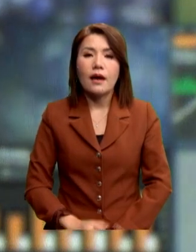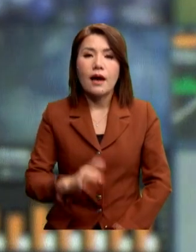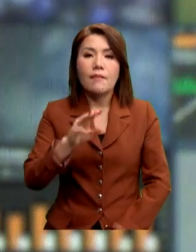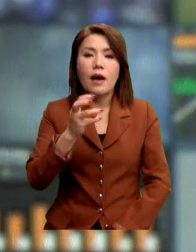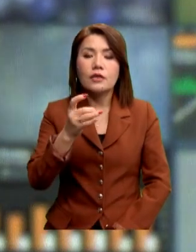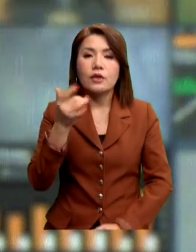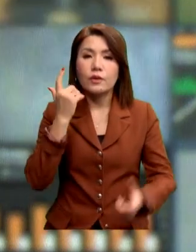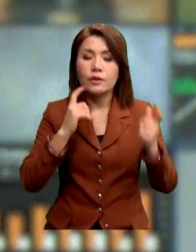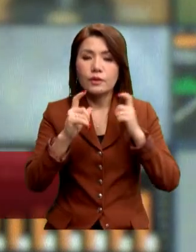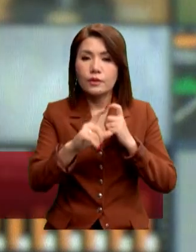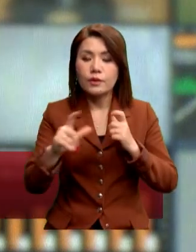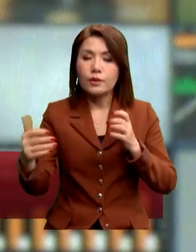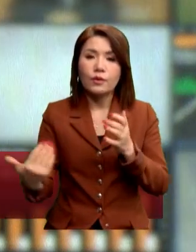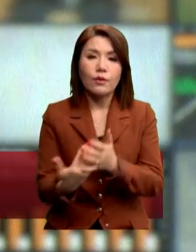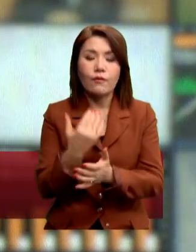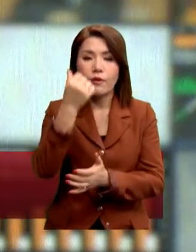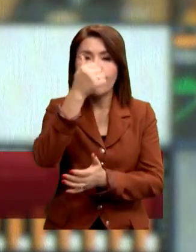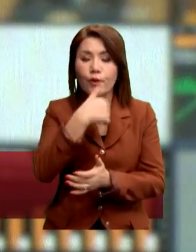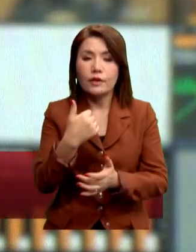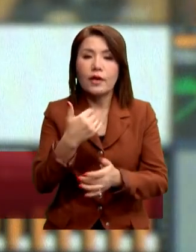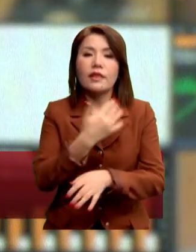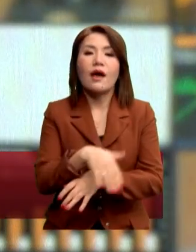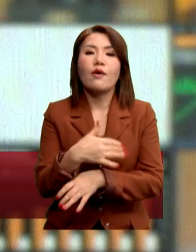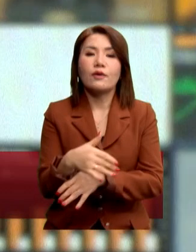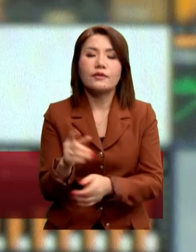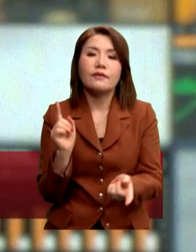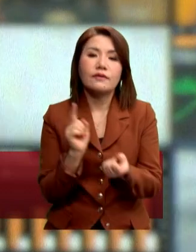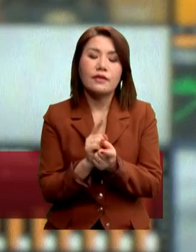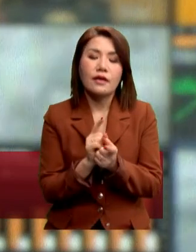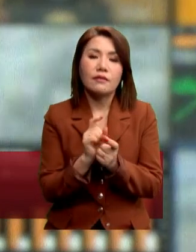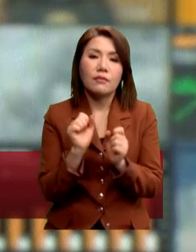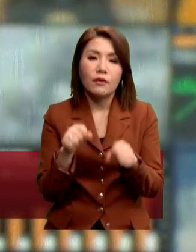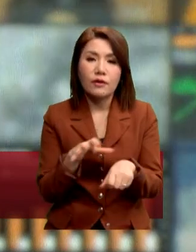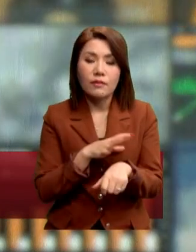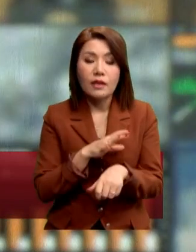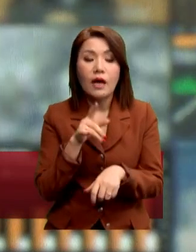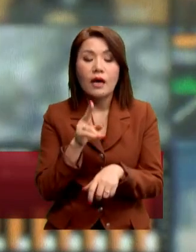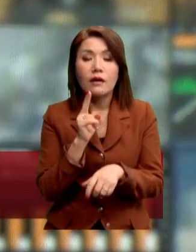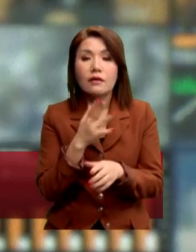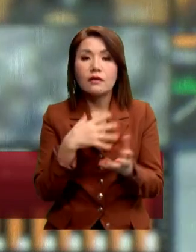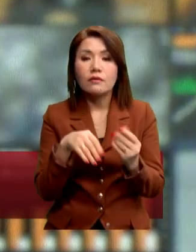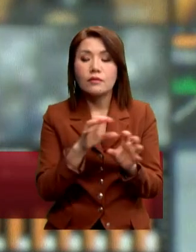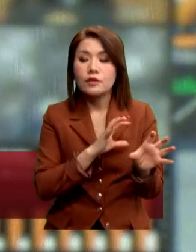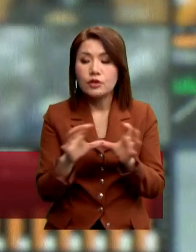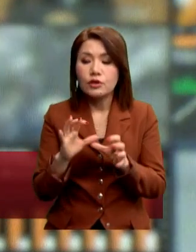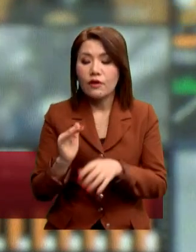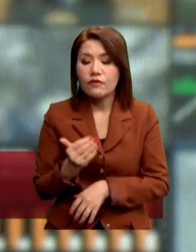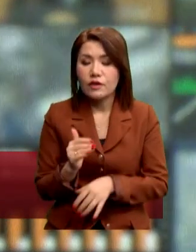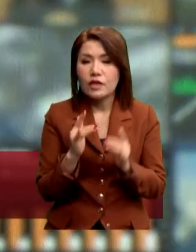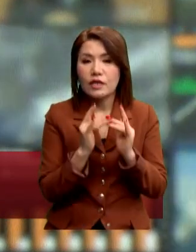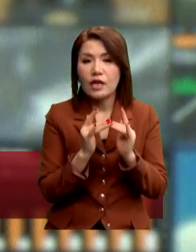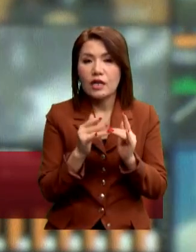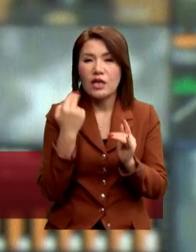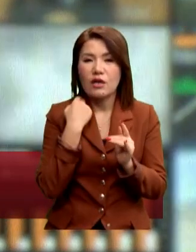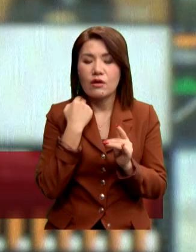Маңғыстаулық студенттер жаңа жылды далада қарсы алуы мүмкін. Осы уақытқа дейін оларды баспанамен қамтамасыз етіп келген жекеменшік жатақхана